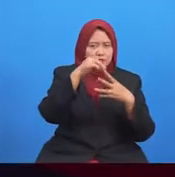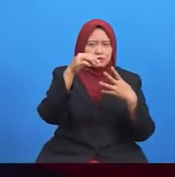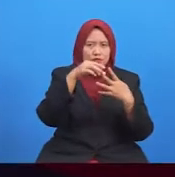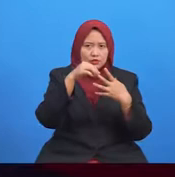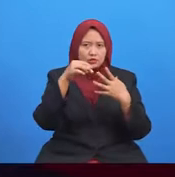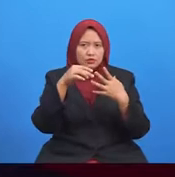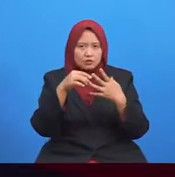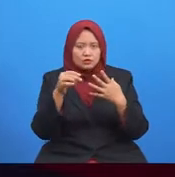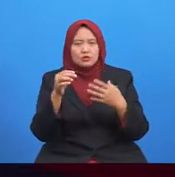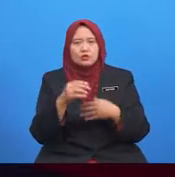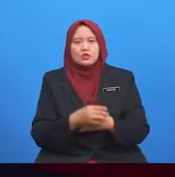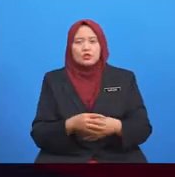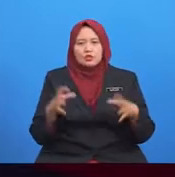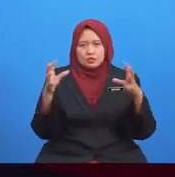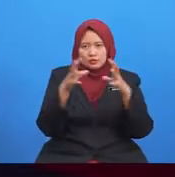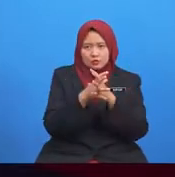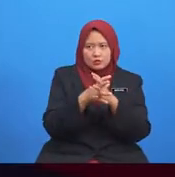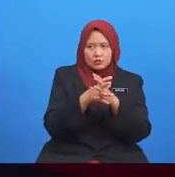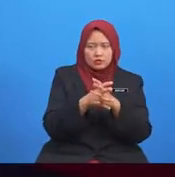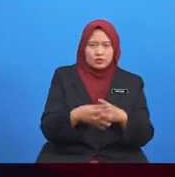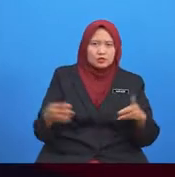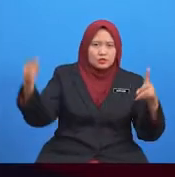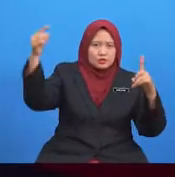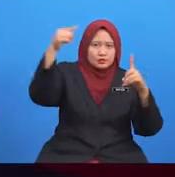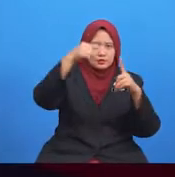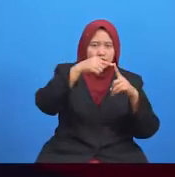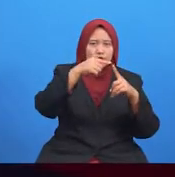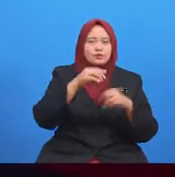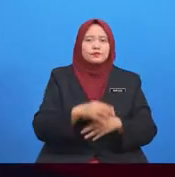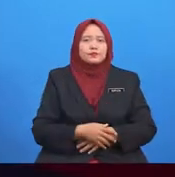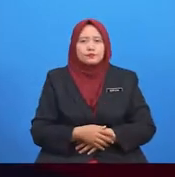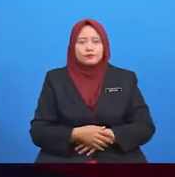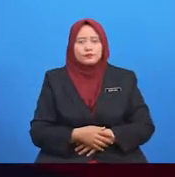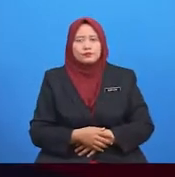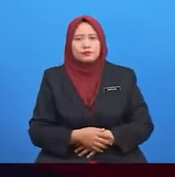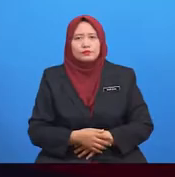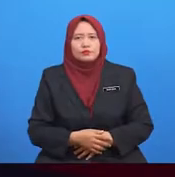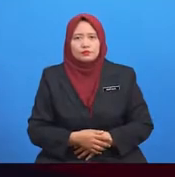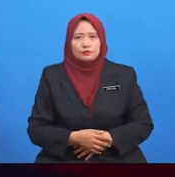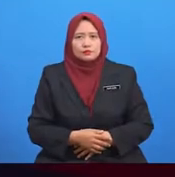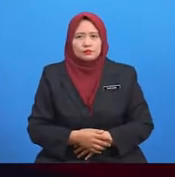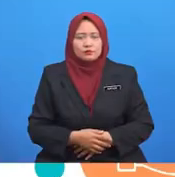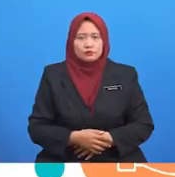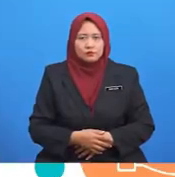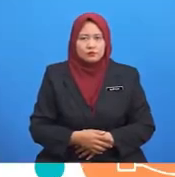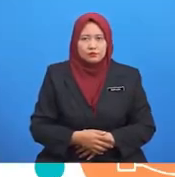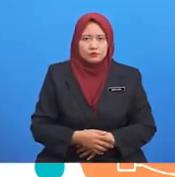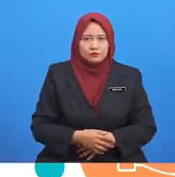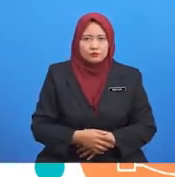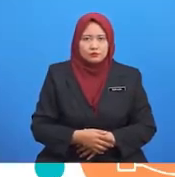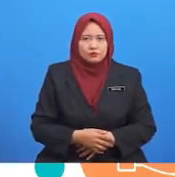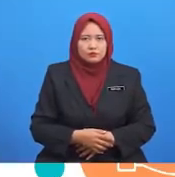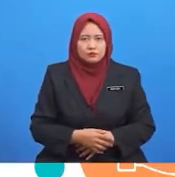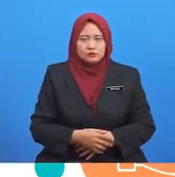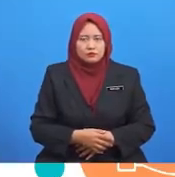Okey, sekarang cikgu nak murid-murid perhatikan contoh bagaimana murid boleh kembangkan